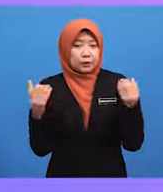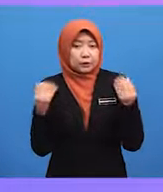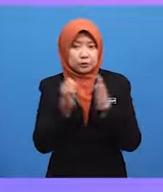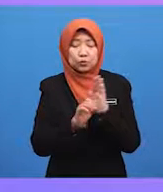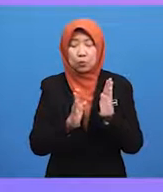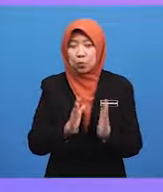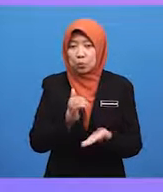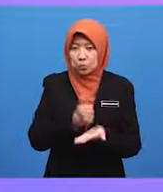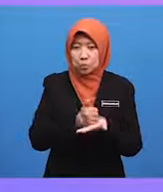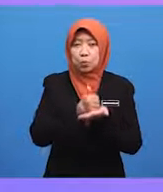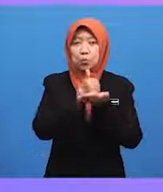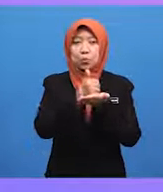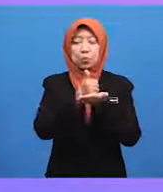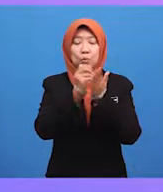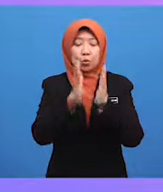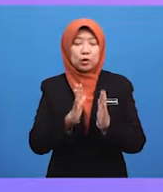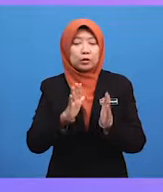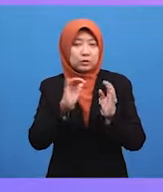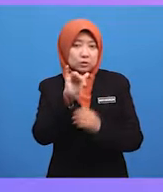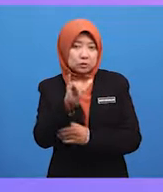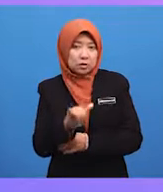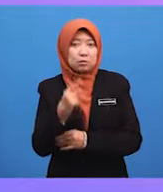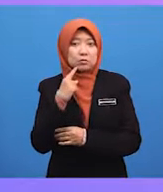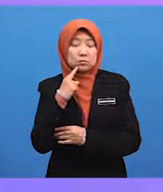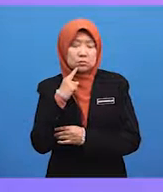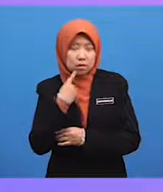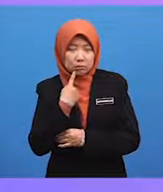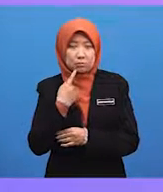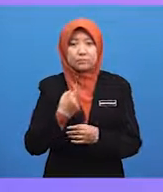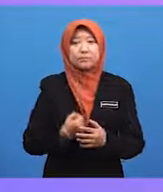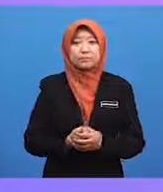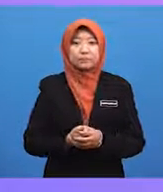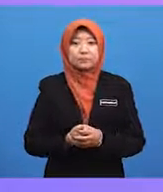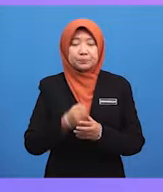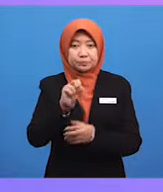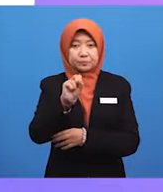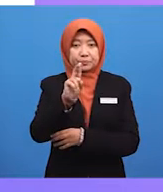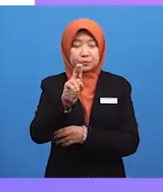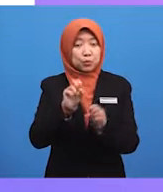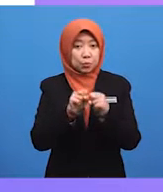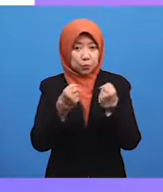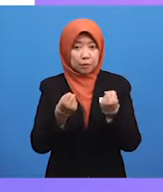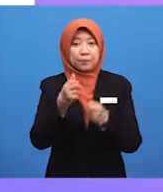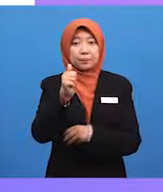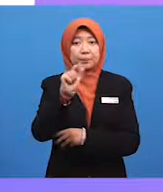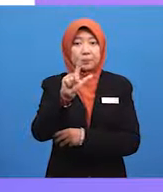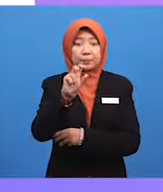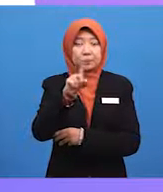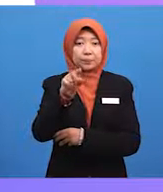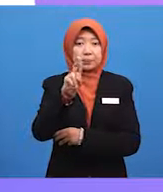bagi orang-orang yang berlaku zalim. Surah Az-Zumar ayat 65.